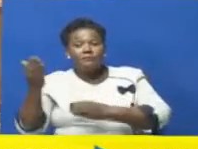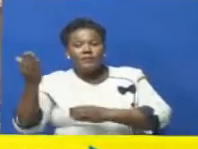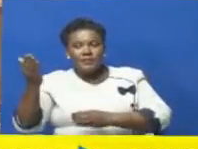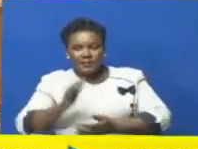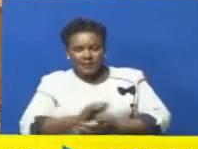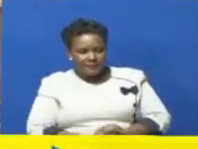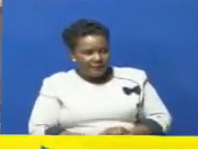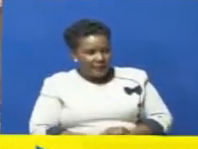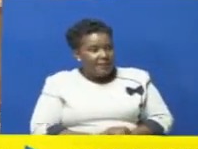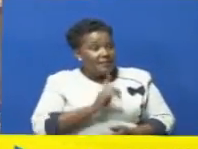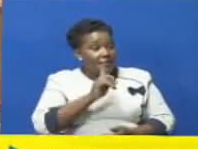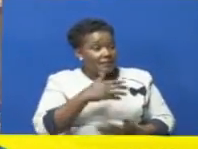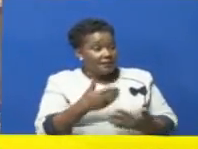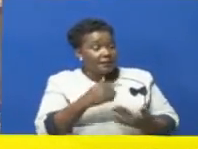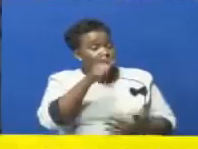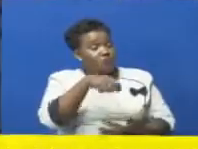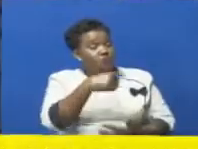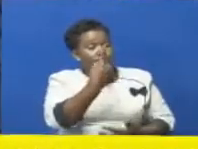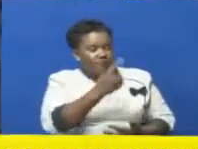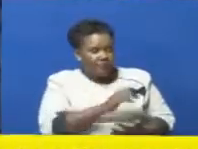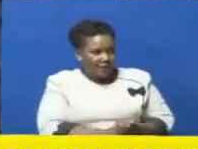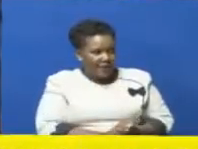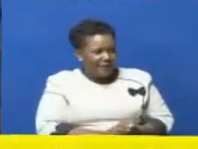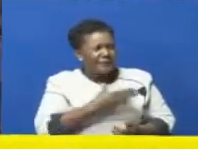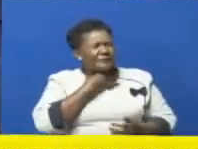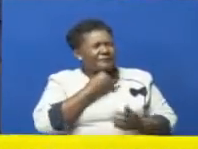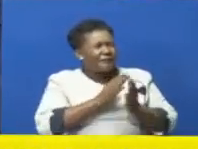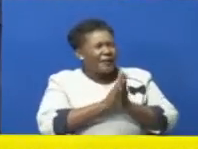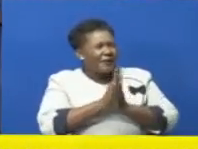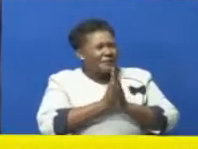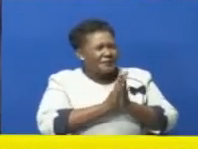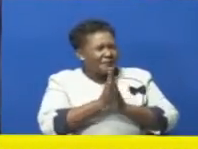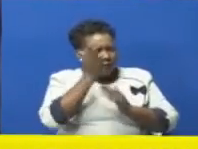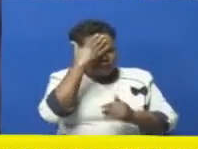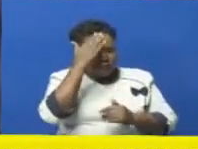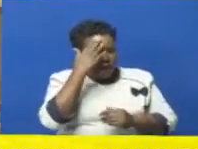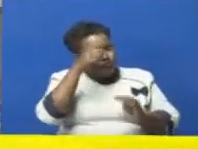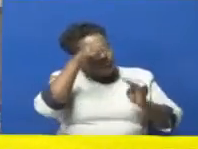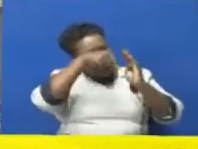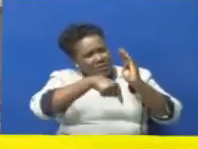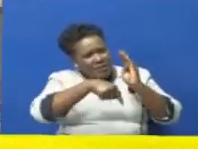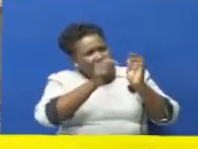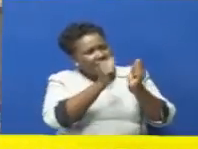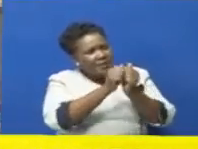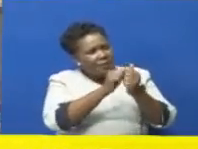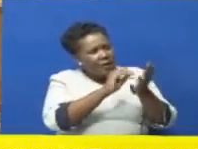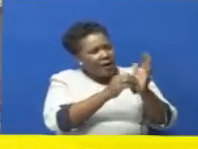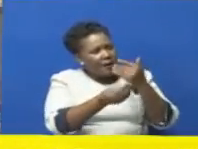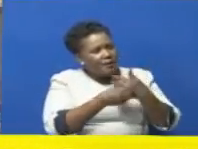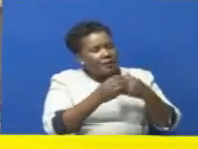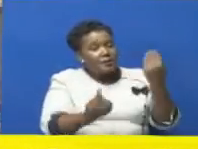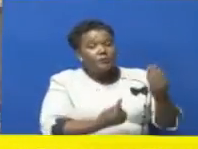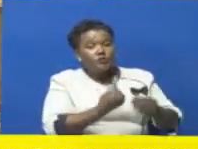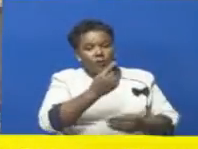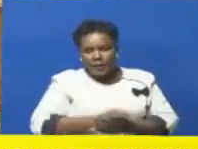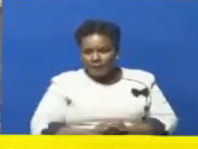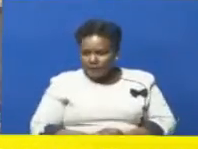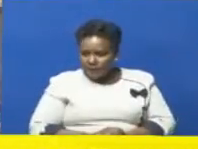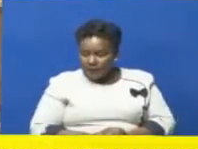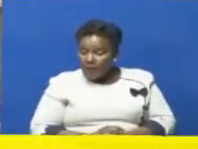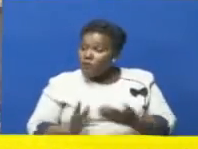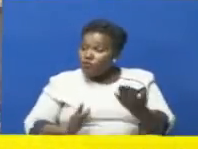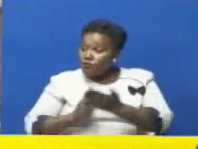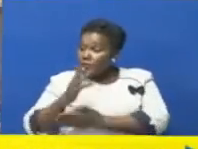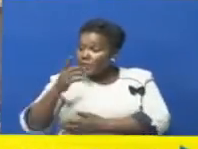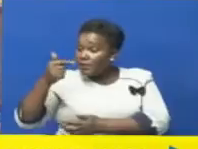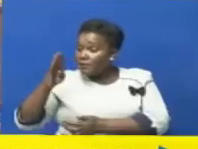ya kufahamu kilichojiri kule kusini. Kwa mutasari ni kwamba hafahamu kwa sababu kupitia TBC online vyote pia vipo